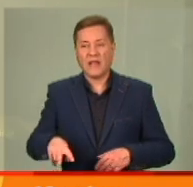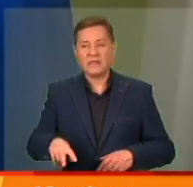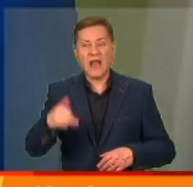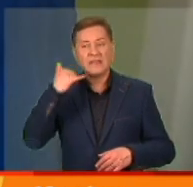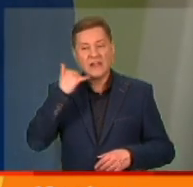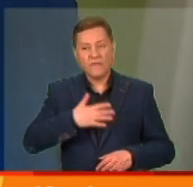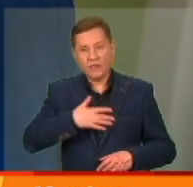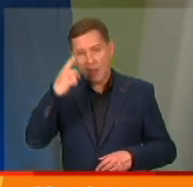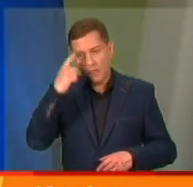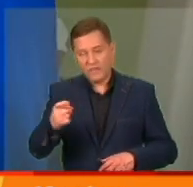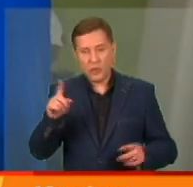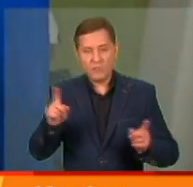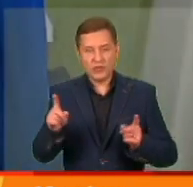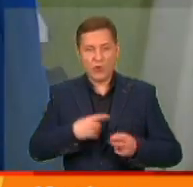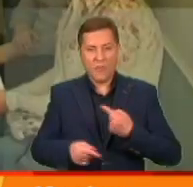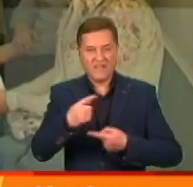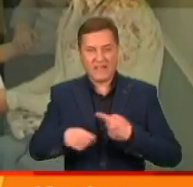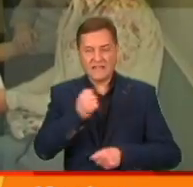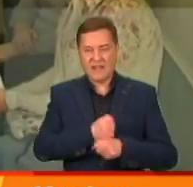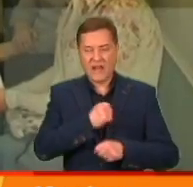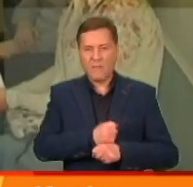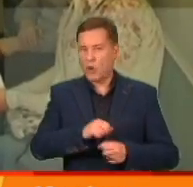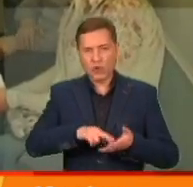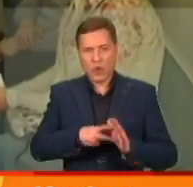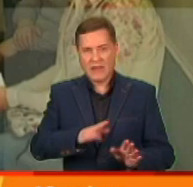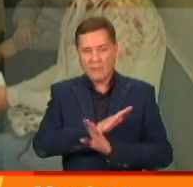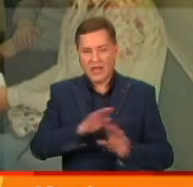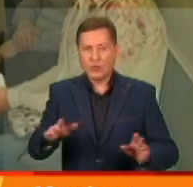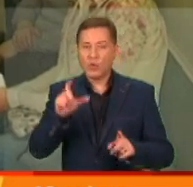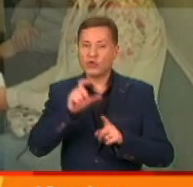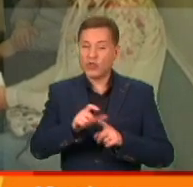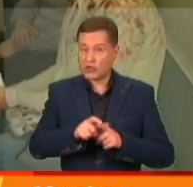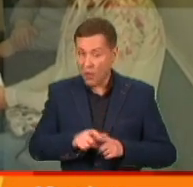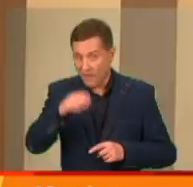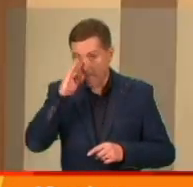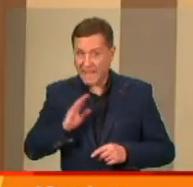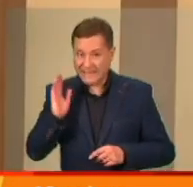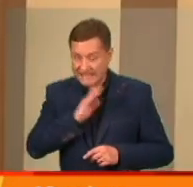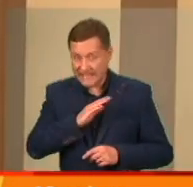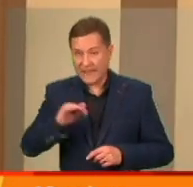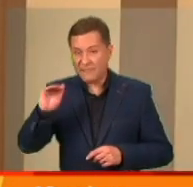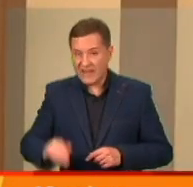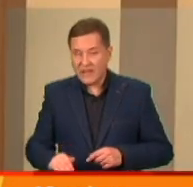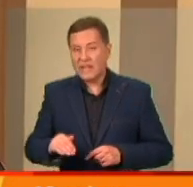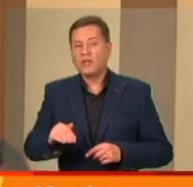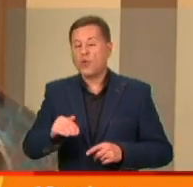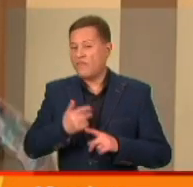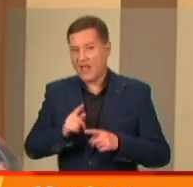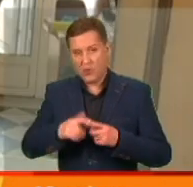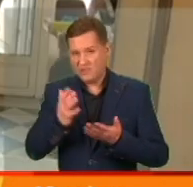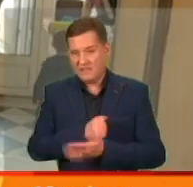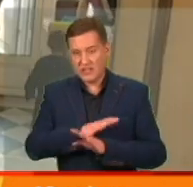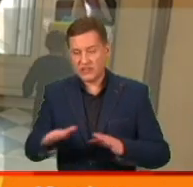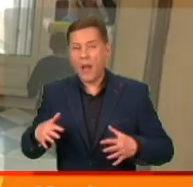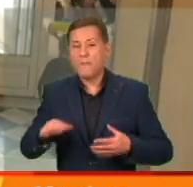Телефоном нас повідомила, що повертатися на роботу наразі не планує. До слова, батьки дитини, в котрої сп'яніла лікарка, не виявила проблем